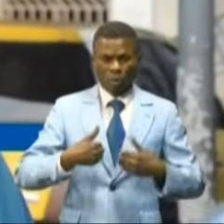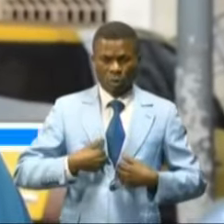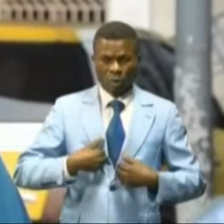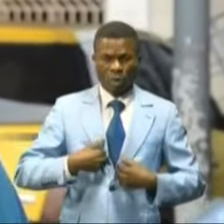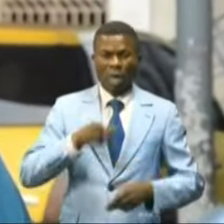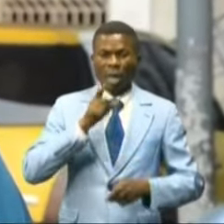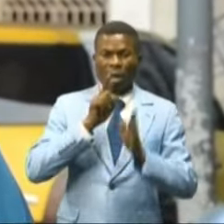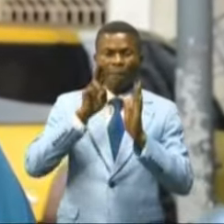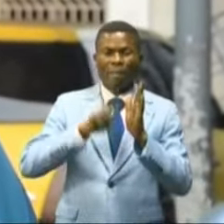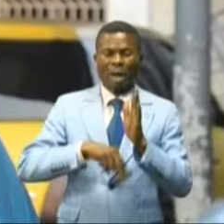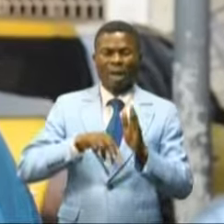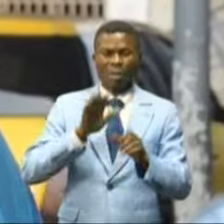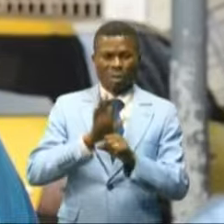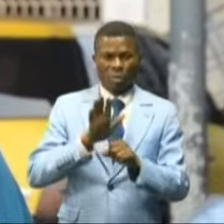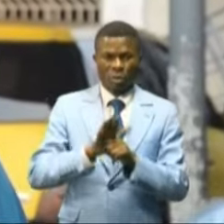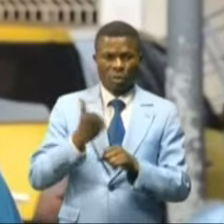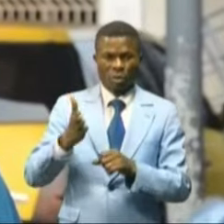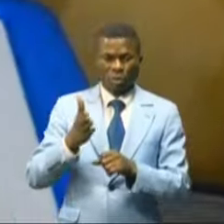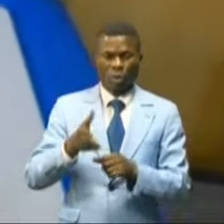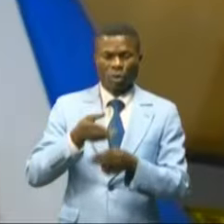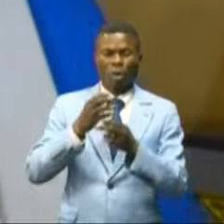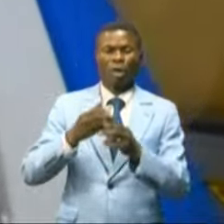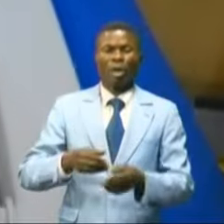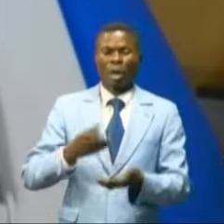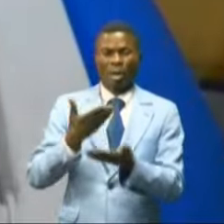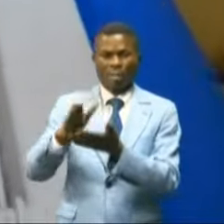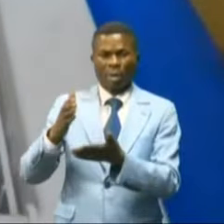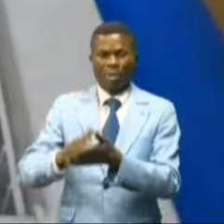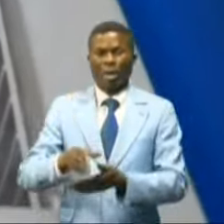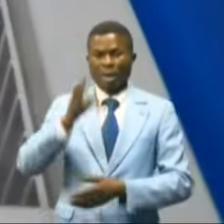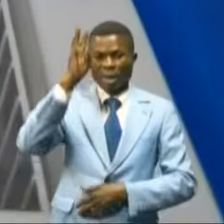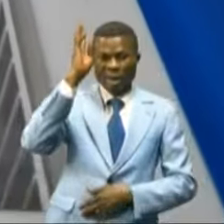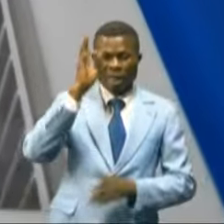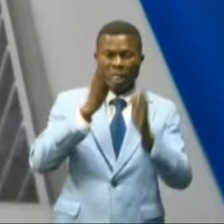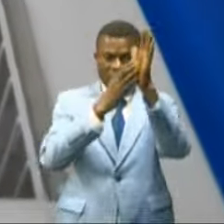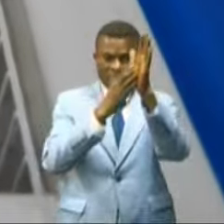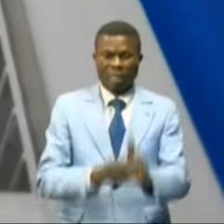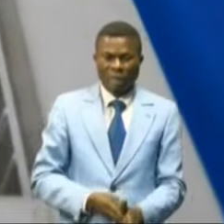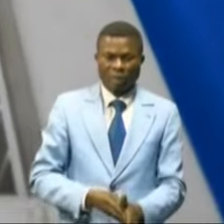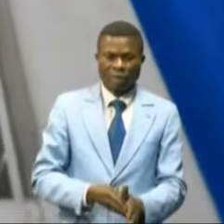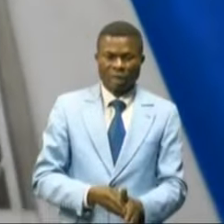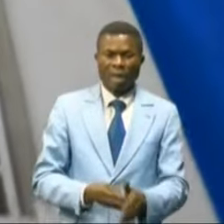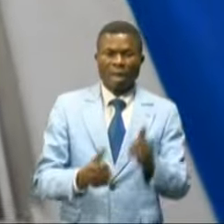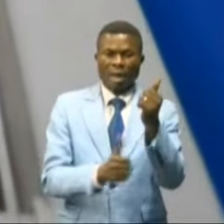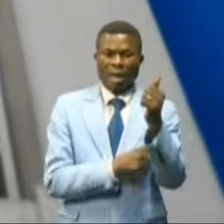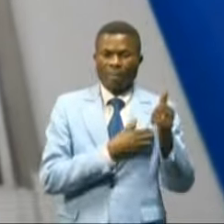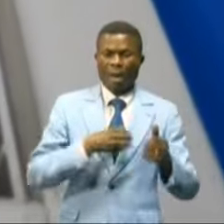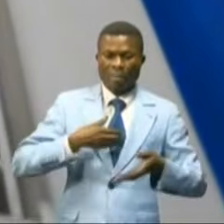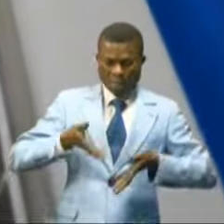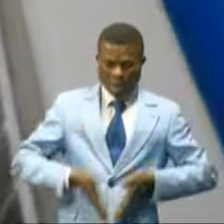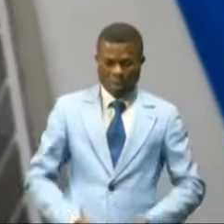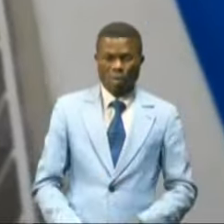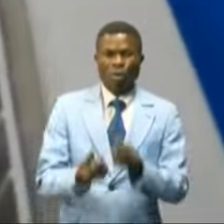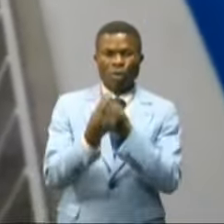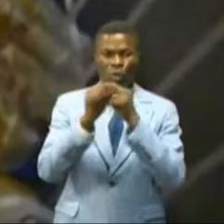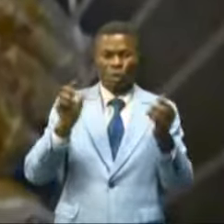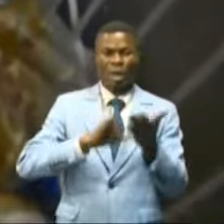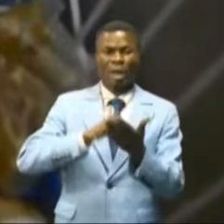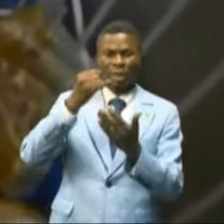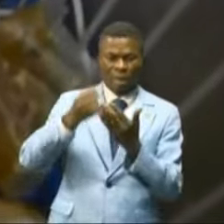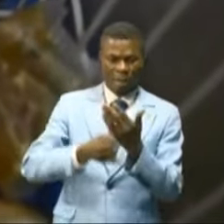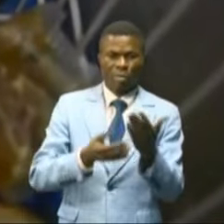avec plusieurs donneurs de sang. 900 cas de femmes qui ont accouché gratuitement. Et ce projet